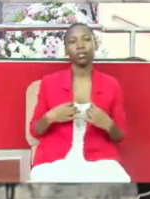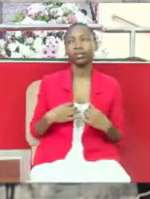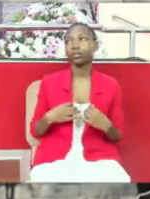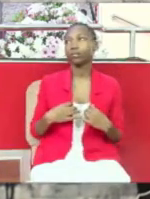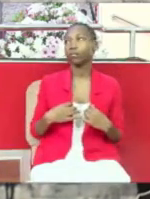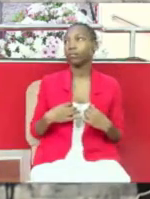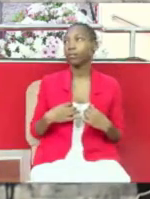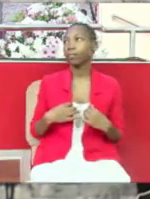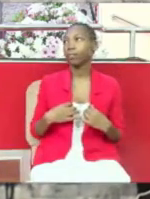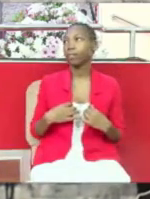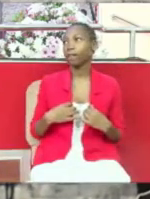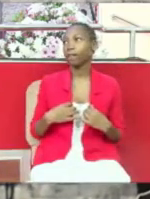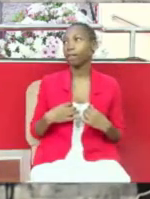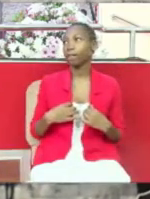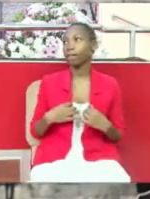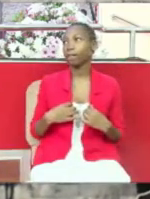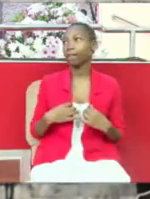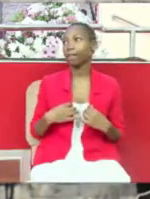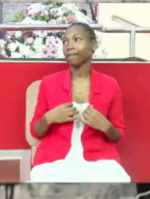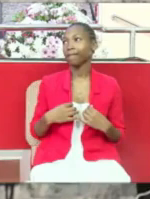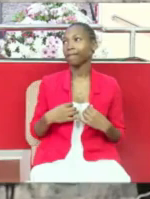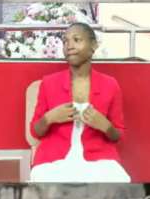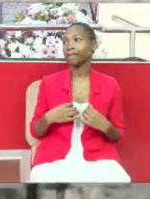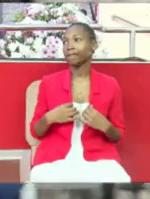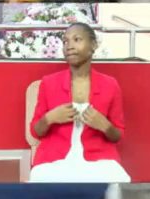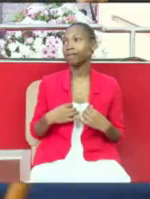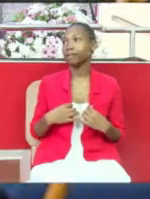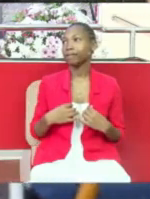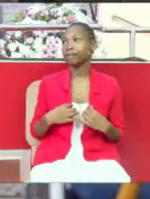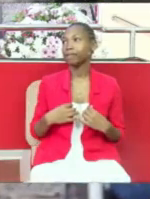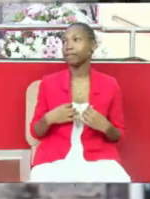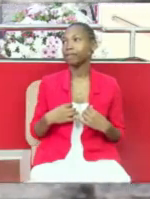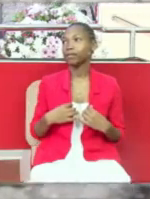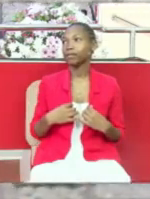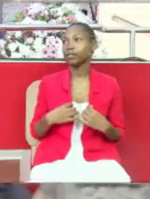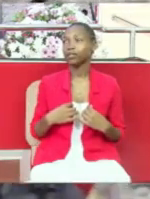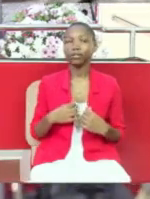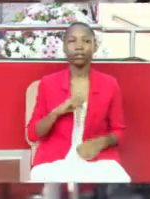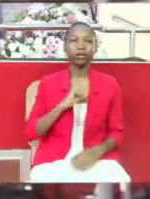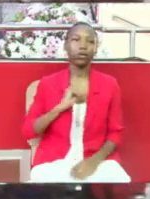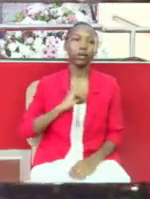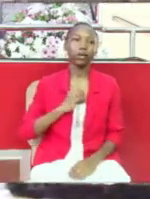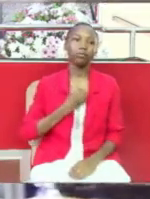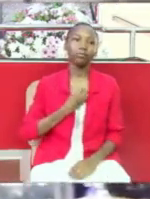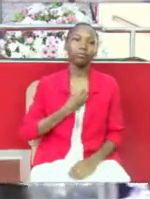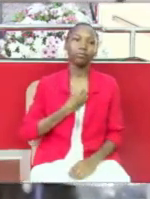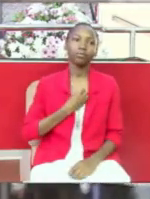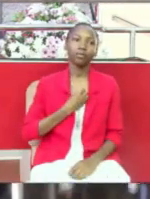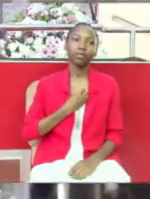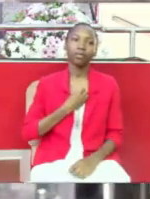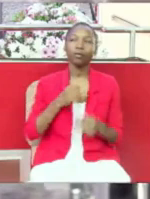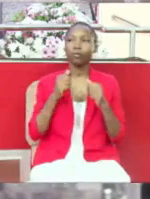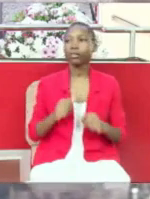sukari, akanyange kwa machuka. It's an honor. Yeshima. Blessed be the name of the